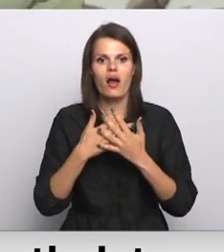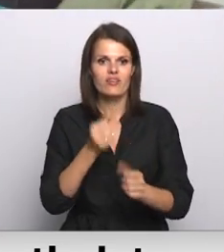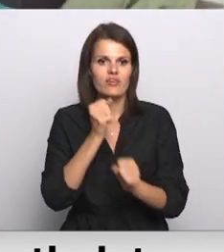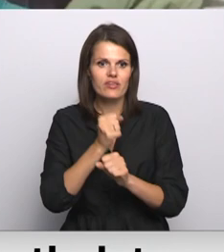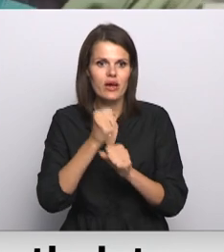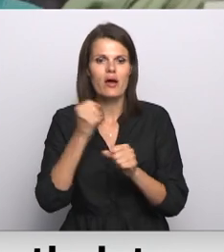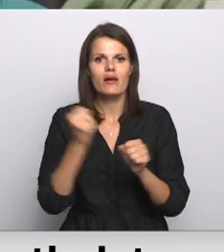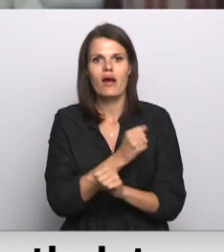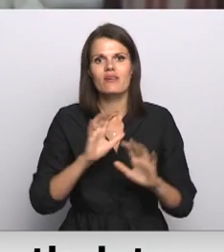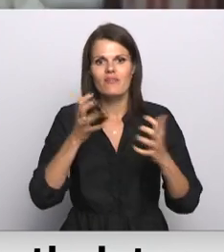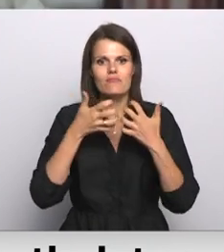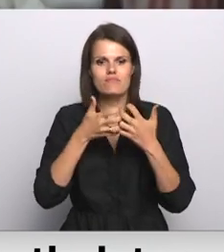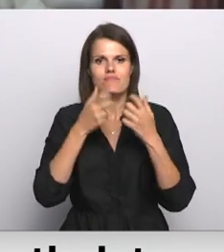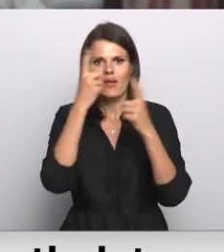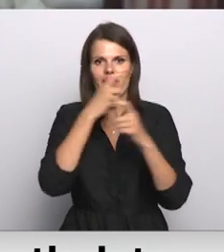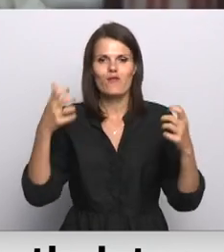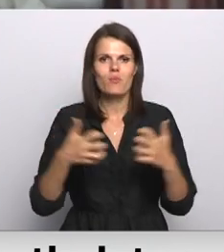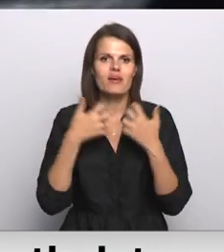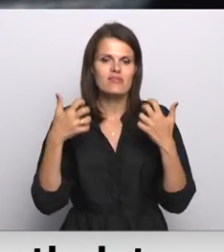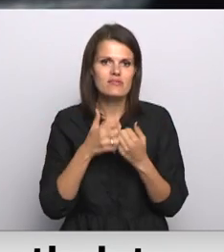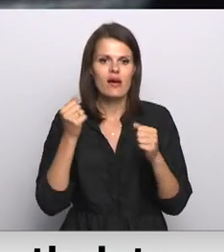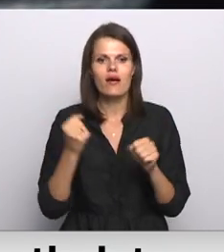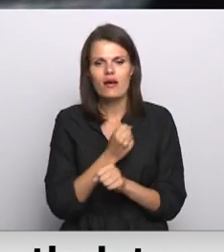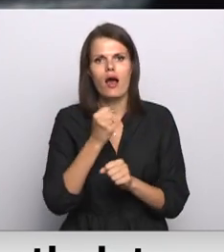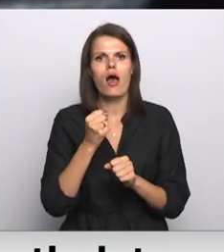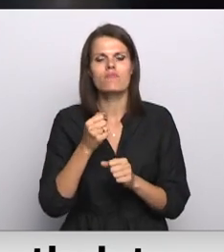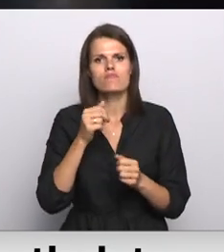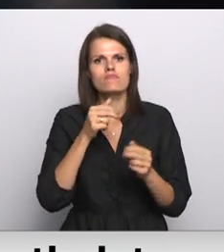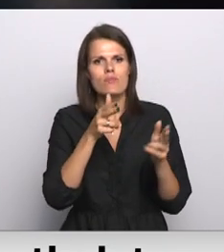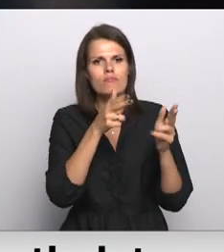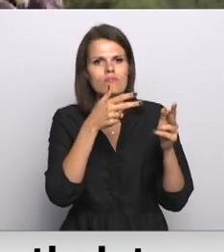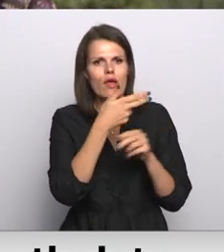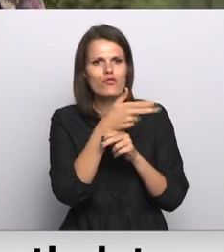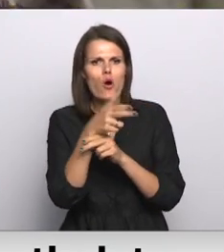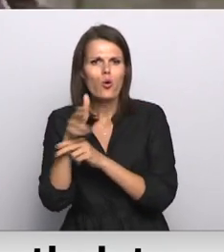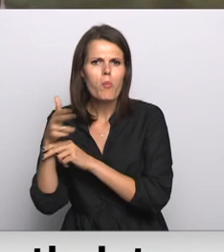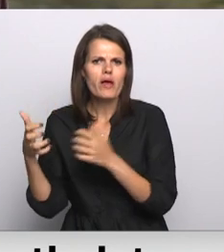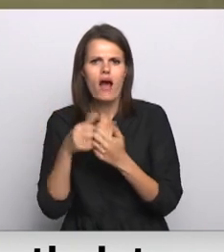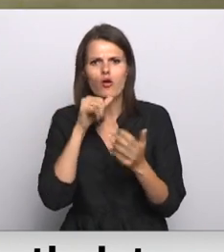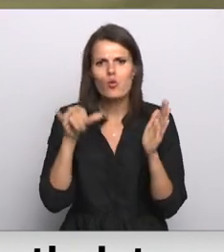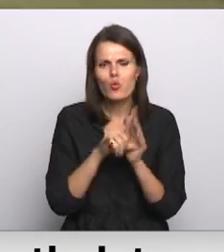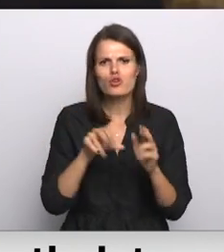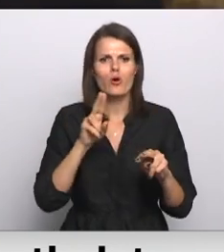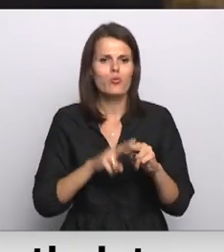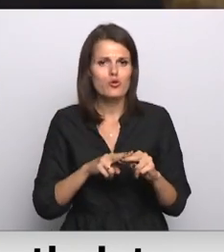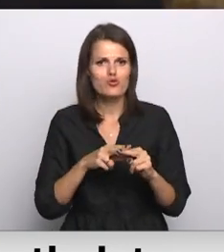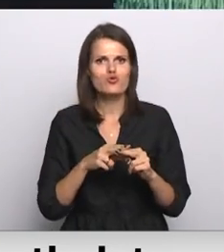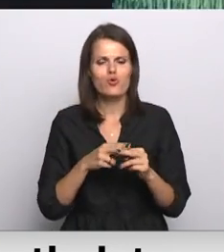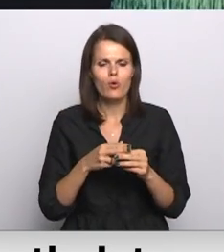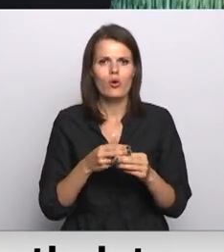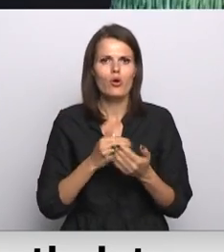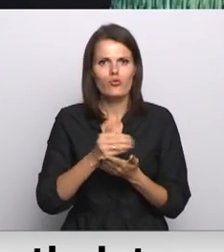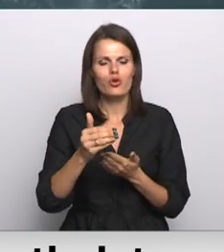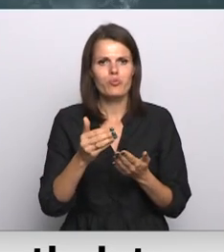gan veiksmīgi cīnoties informācijas karā, gan dokumentējot kara noziegumus, gan uzturot pasaules interesi par Ukrainas